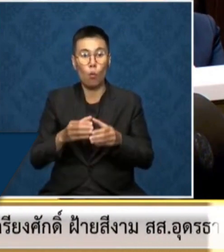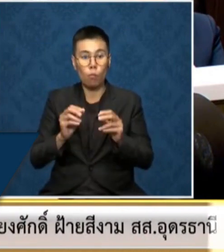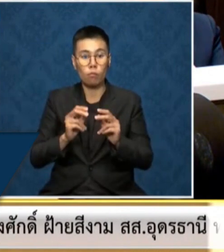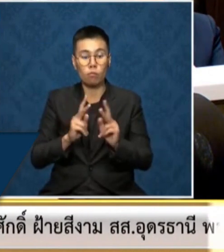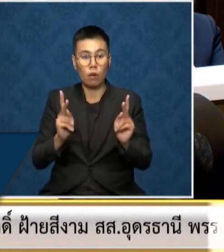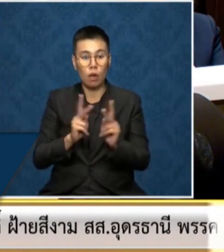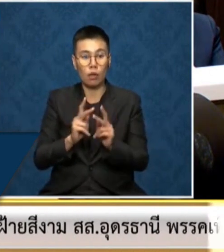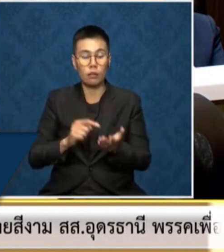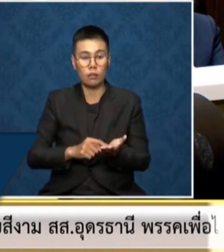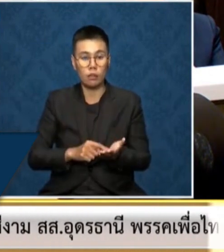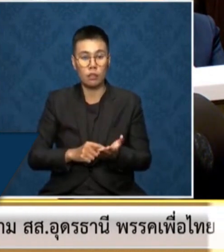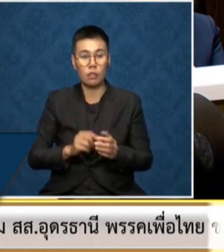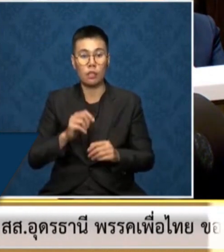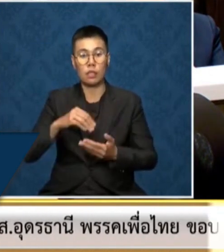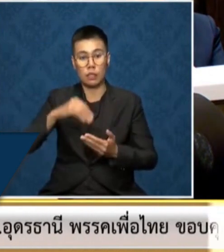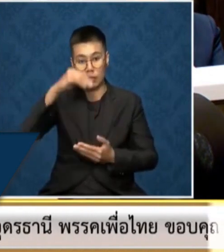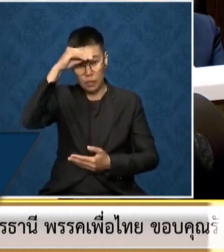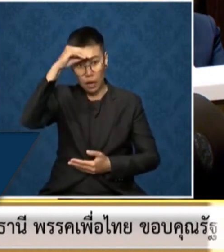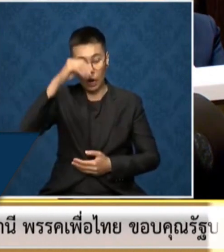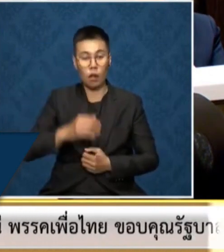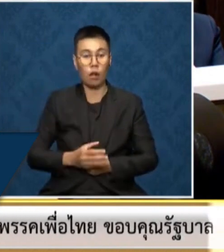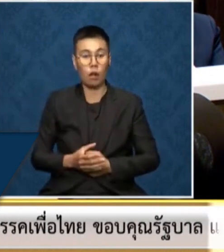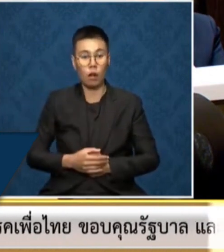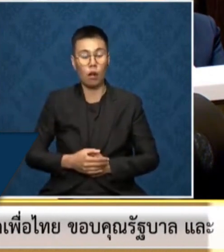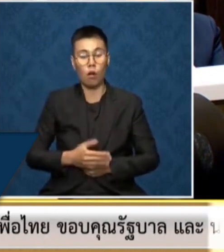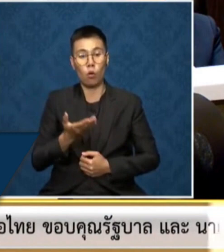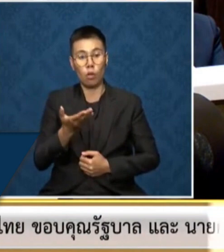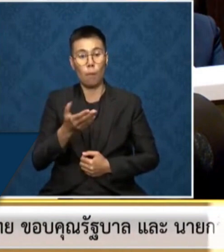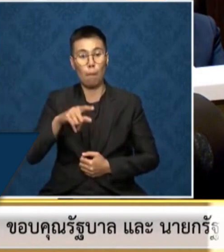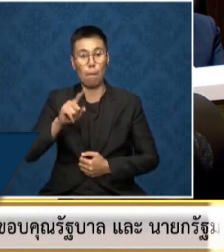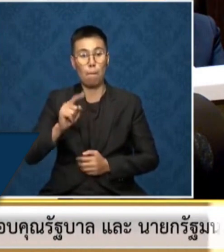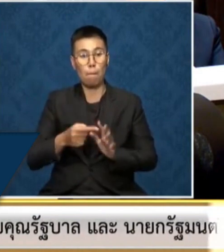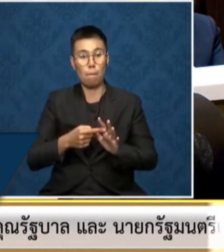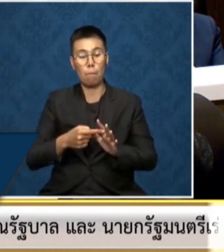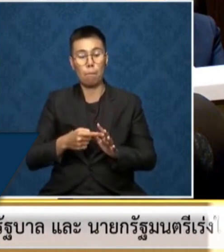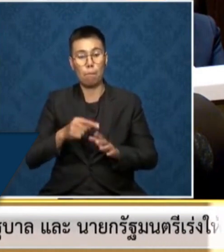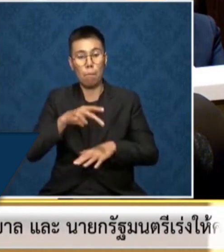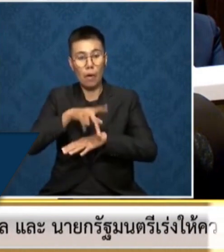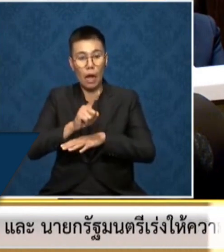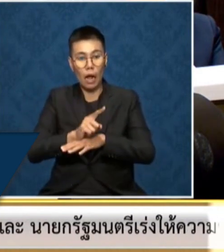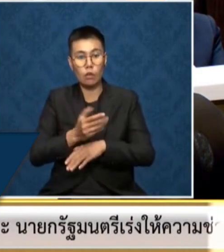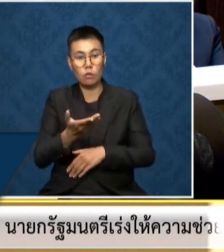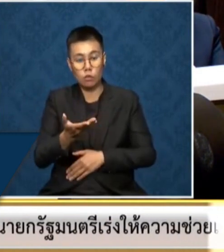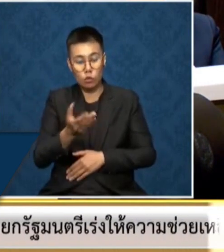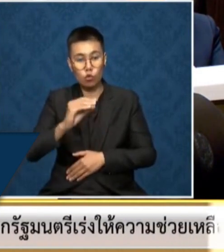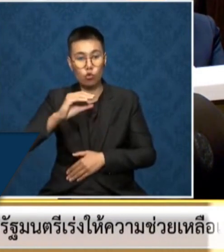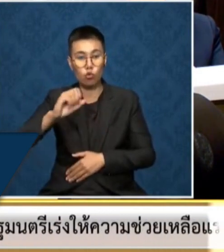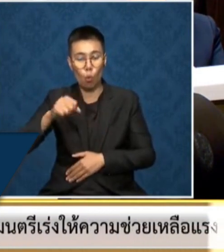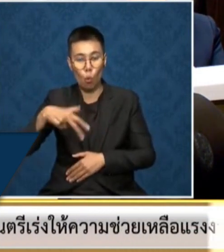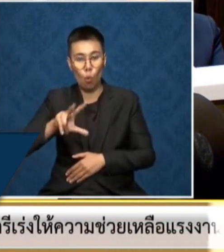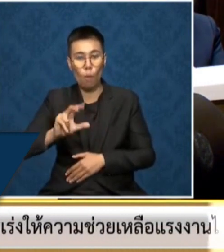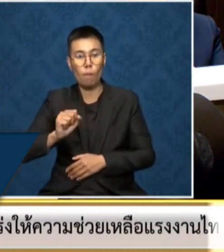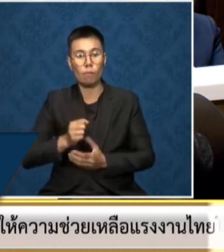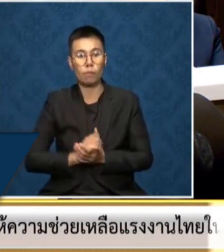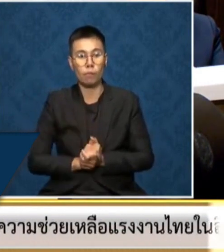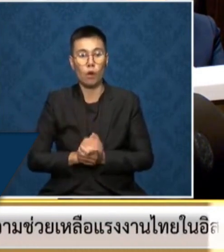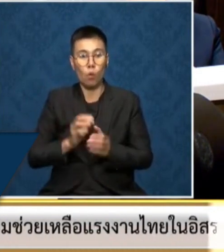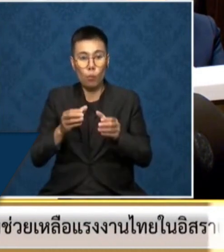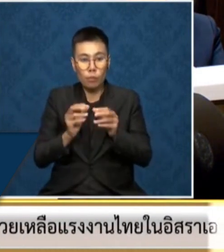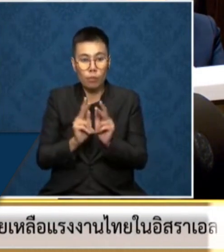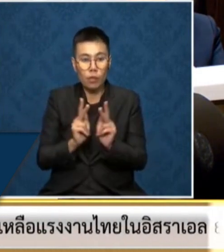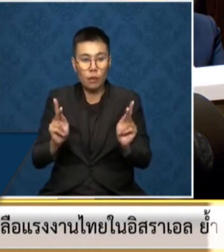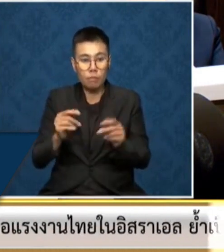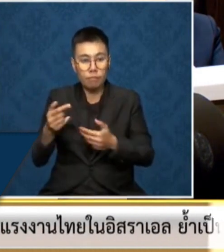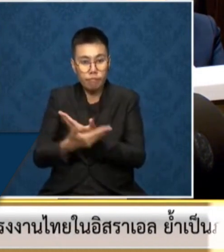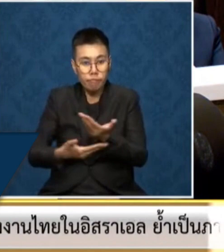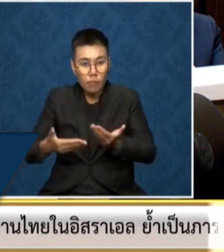สามันว่าได้การศึกษาของท่านประทานโสพลศารำทผมไมความโครบผมไมติดใจใใดเลยครัวากรรมฐธิการณน